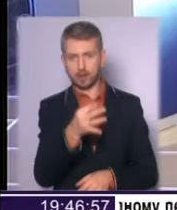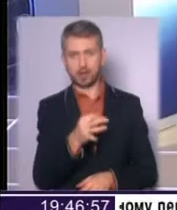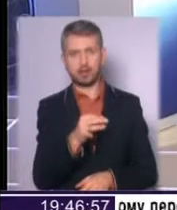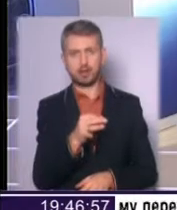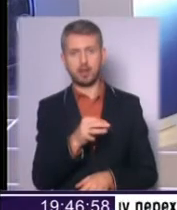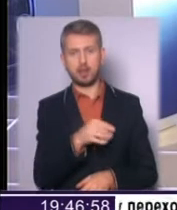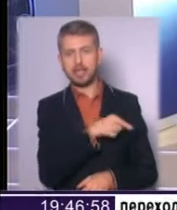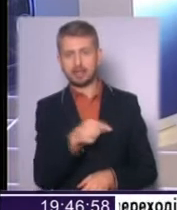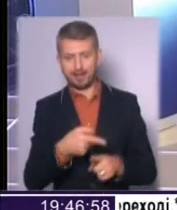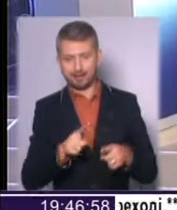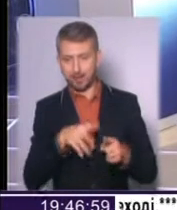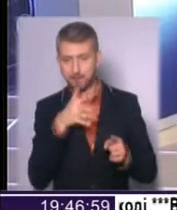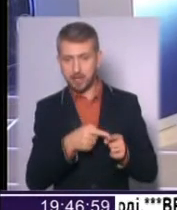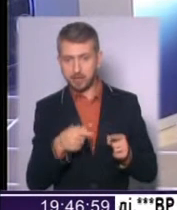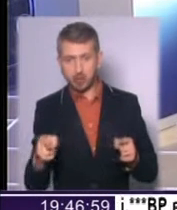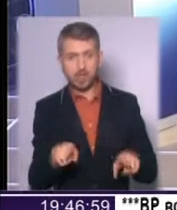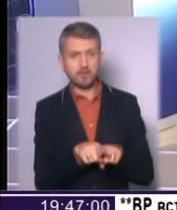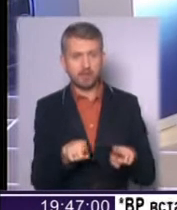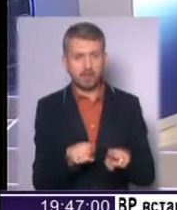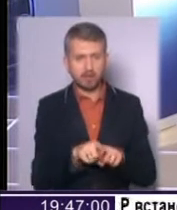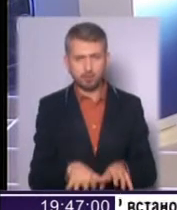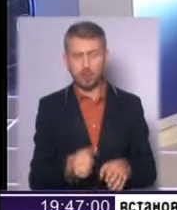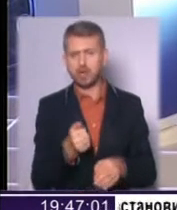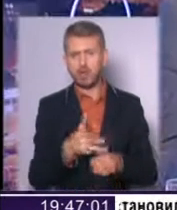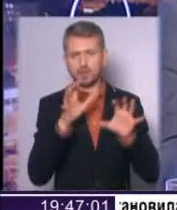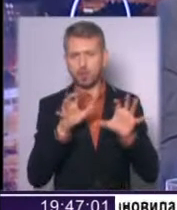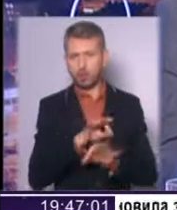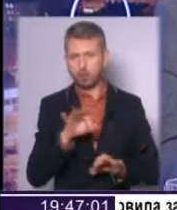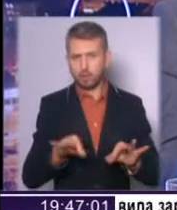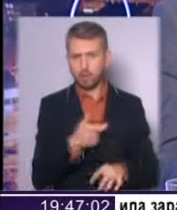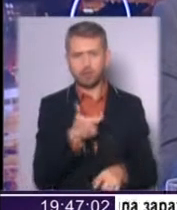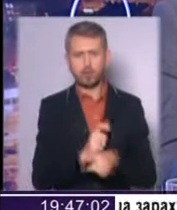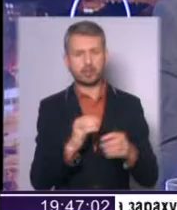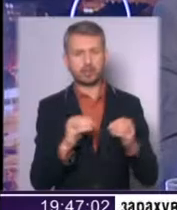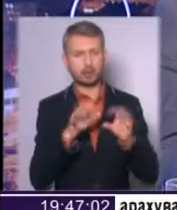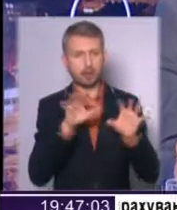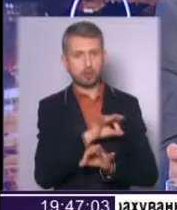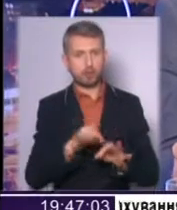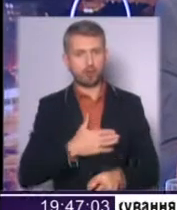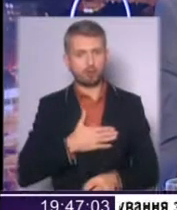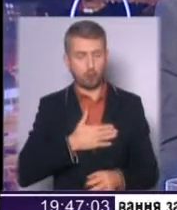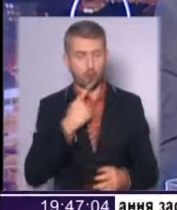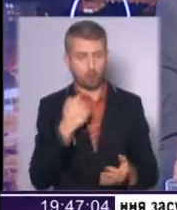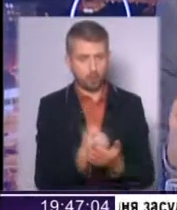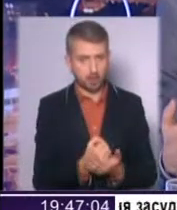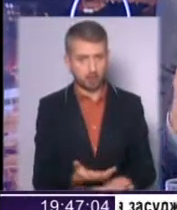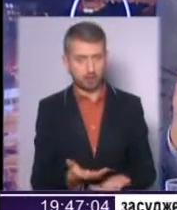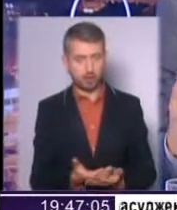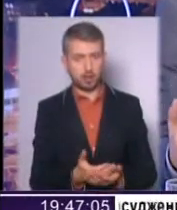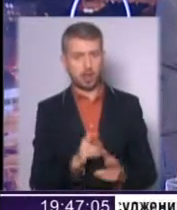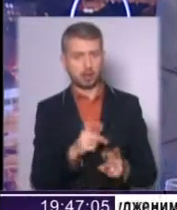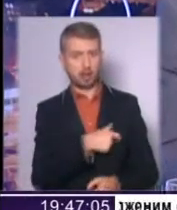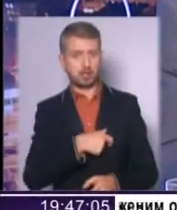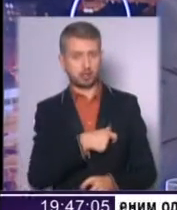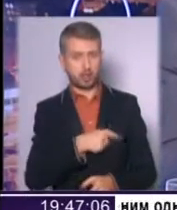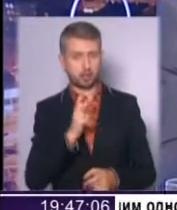ми ж були б у Раді, так маючи фракцію, звісно, такі речі їм не дозволили, тому ми все зробили, щоб Свобода туди не потрапила, як фракція. Але незважаючи на те,